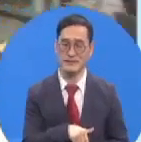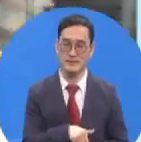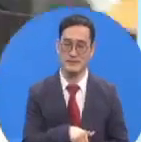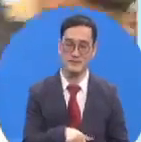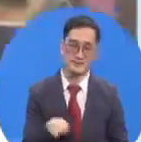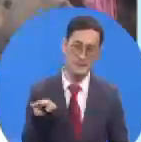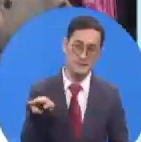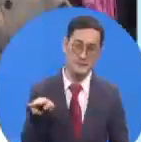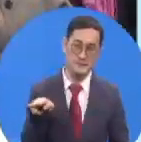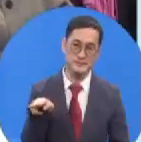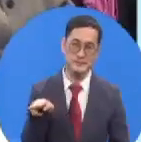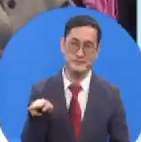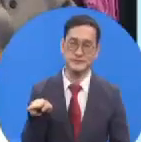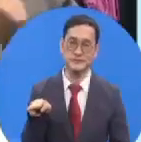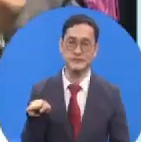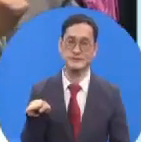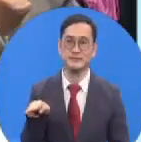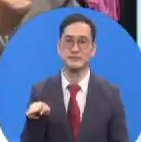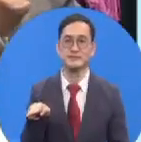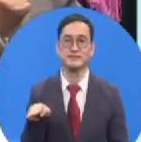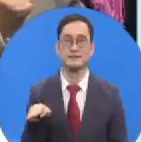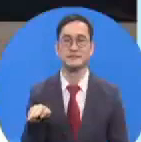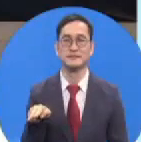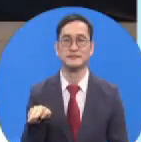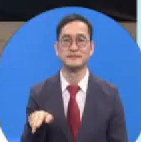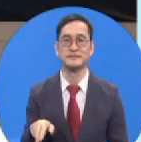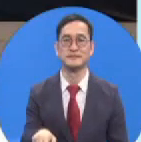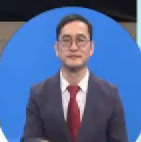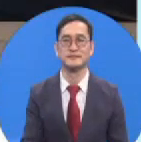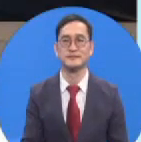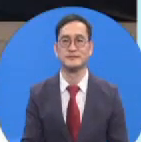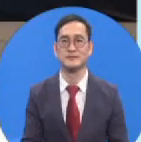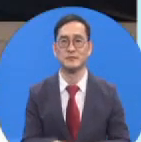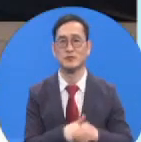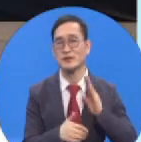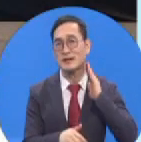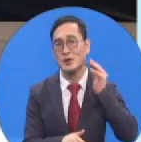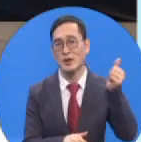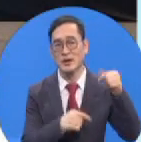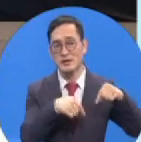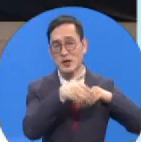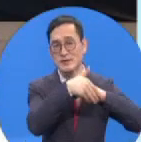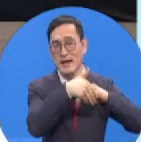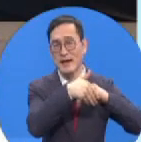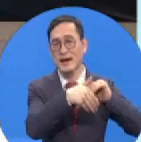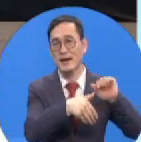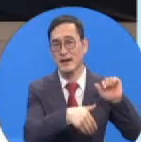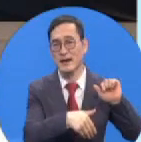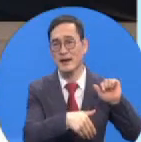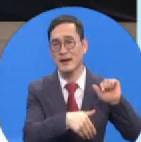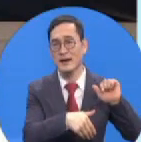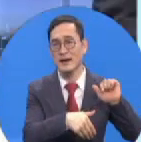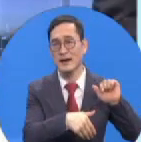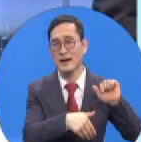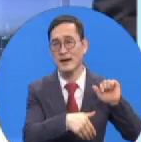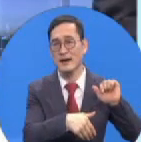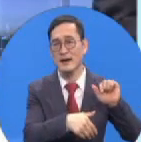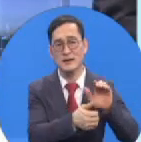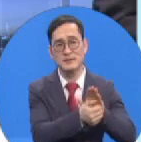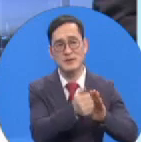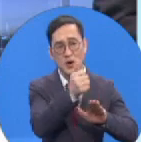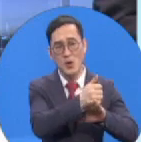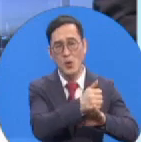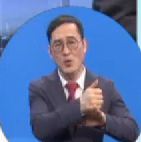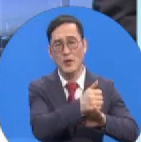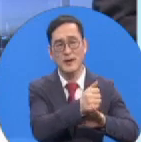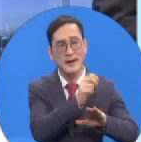아무래도 그 문재인 대통령의 방위 정책을 포함한 네네. 문재인 대통령의 정책이 기본적으로 성공해 나간다는 평가를